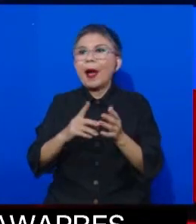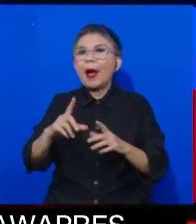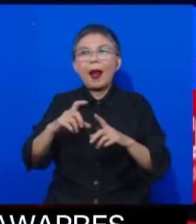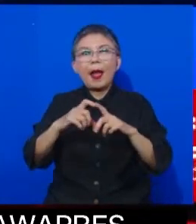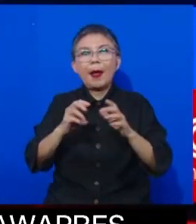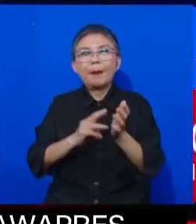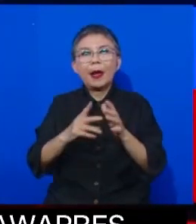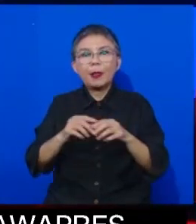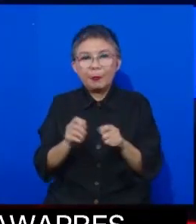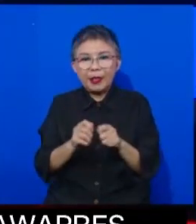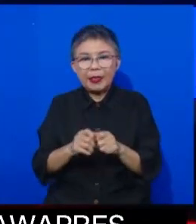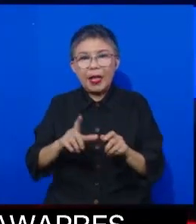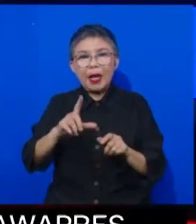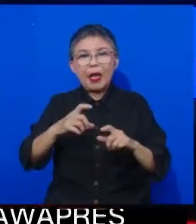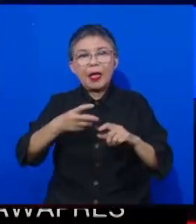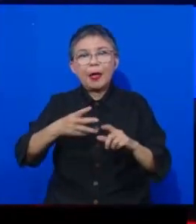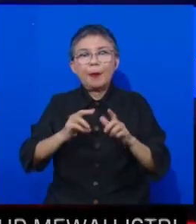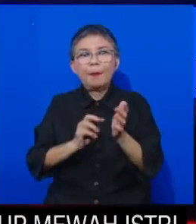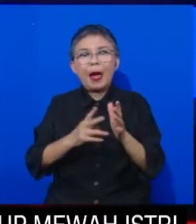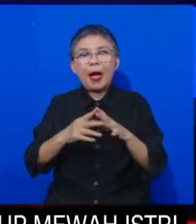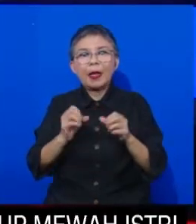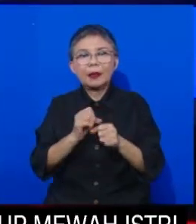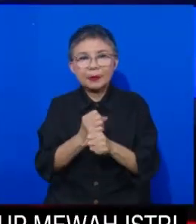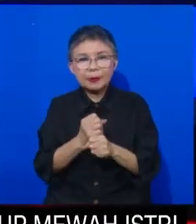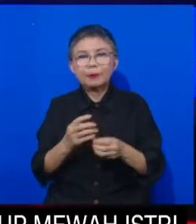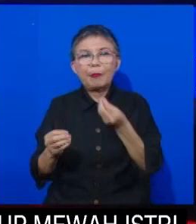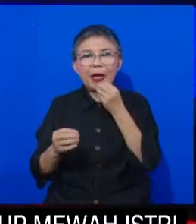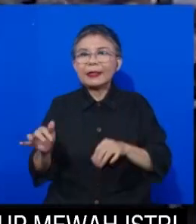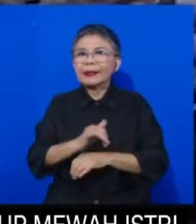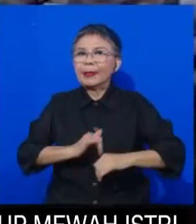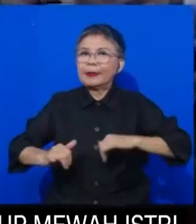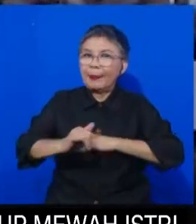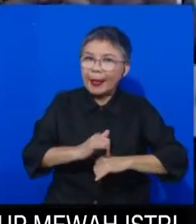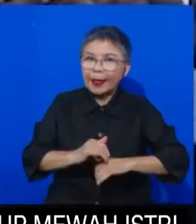tradisi membuat makanan lemang untuk disantap bersama-sama.